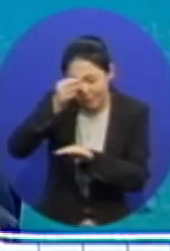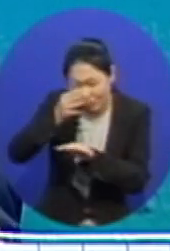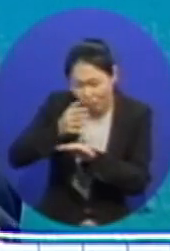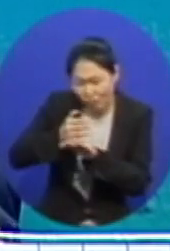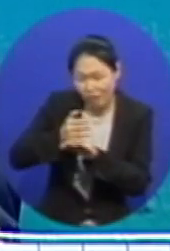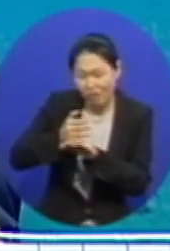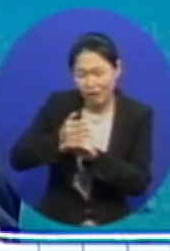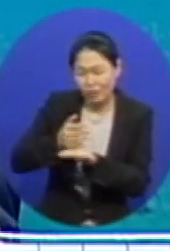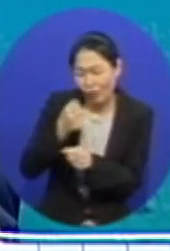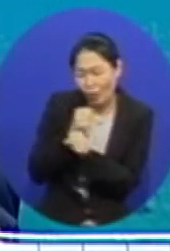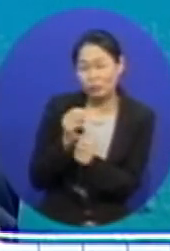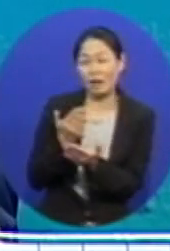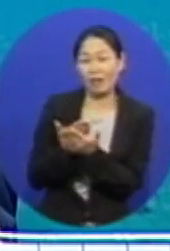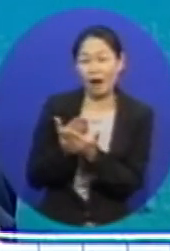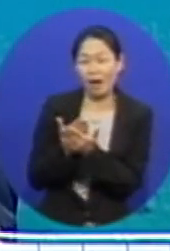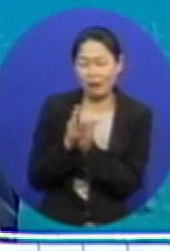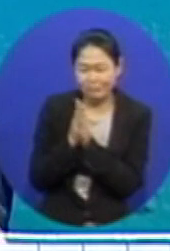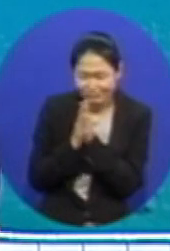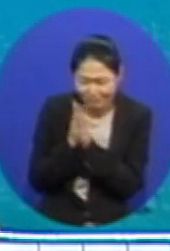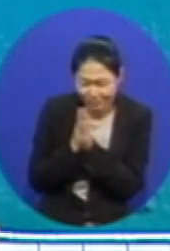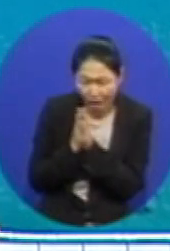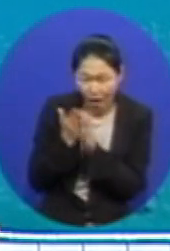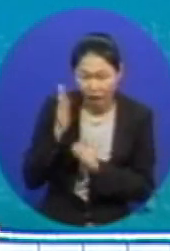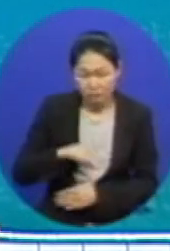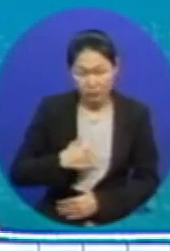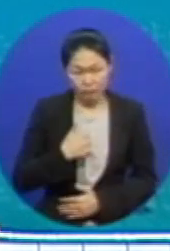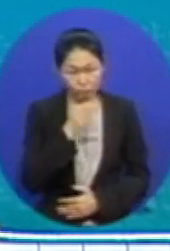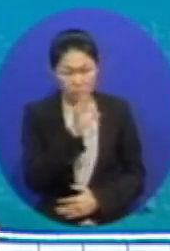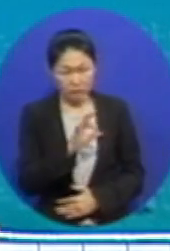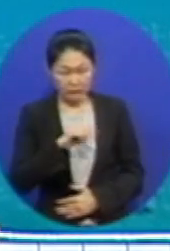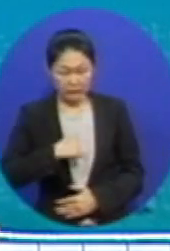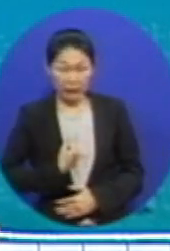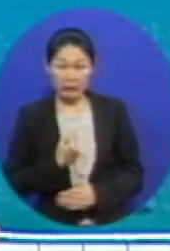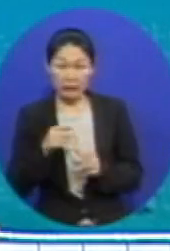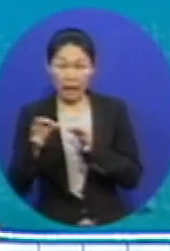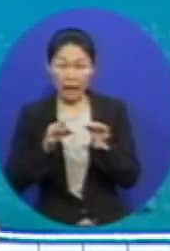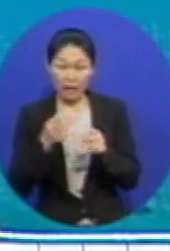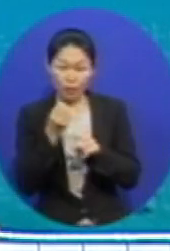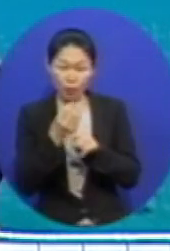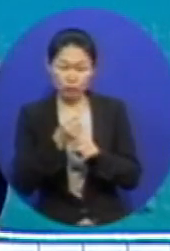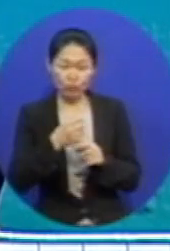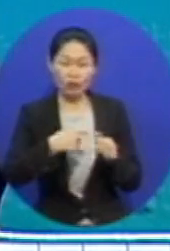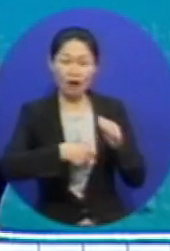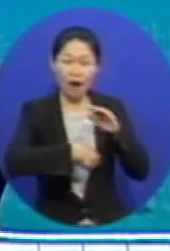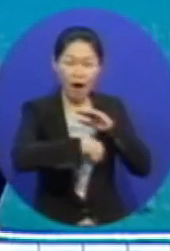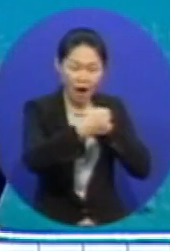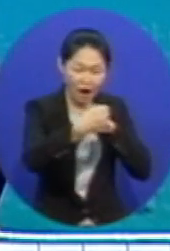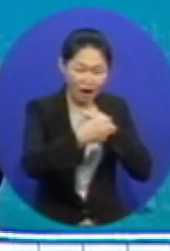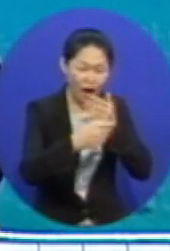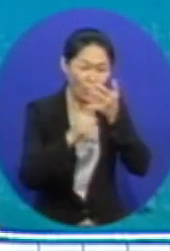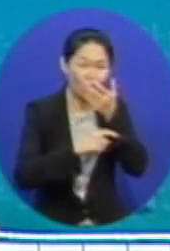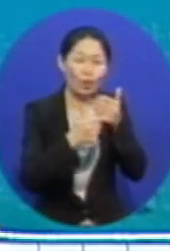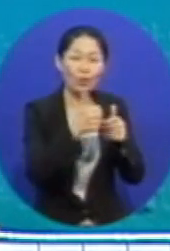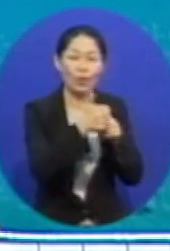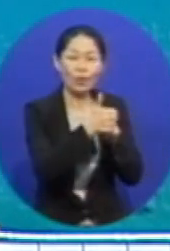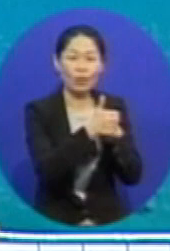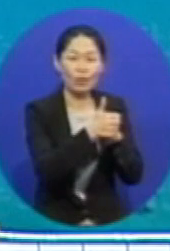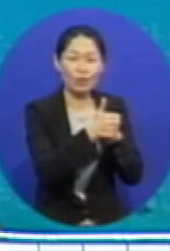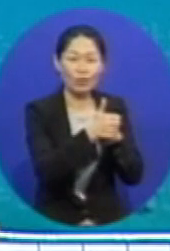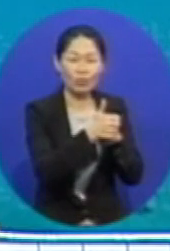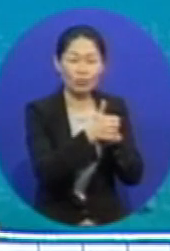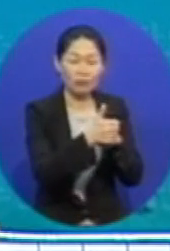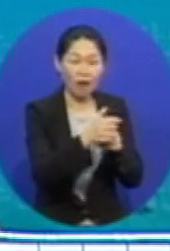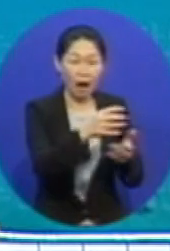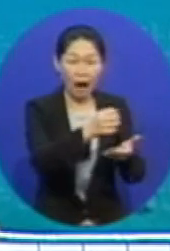미안하다고 용서해 달라고 비는 데 보니까 자기 가게에 있던 보속을 훔쳐간 도정 놈이에요 그걸 가지고 온 거예요